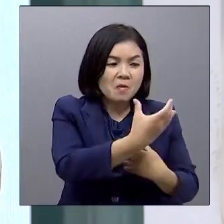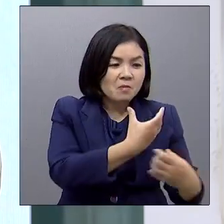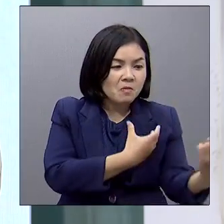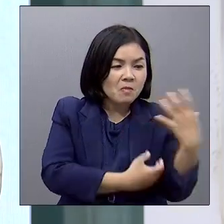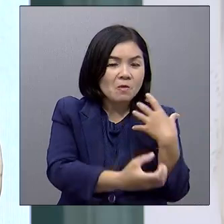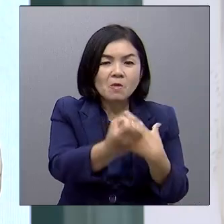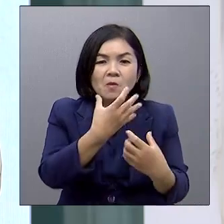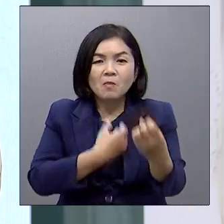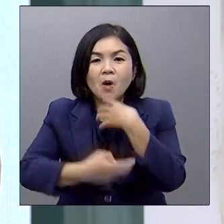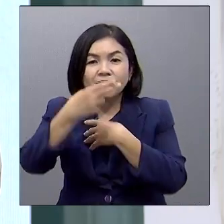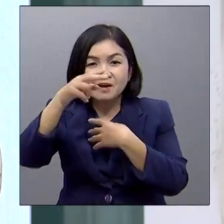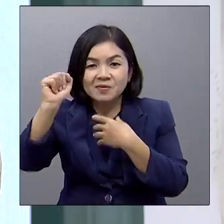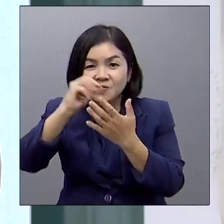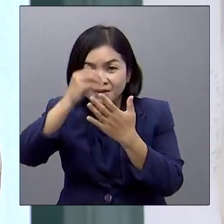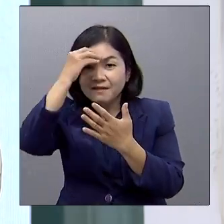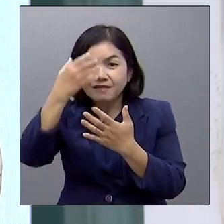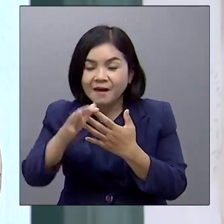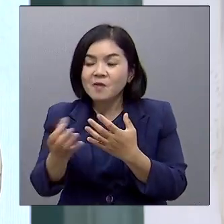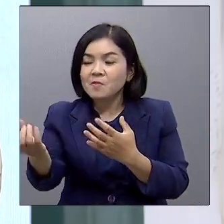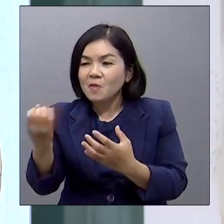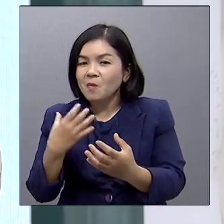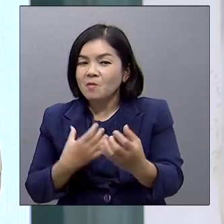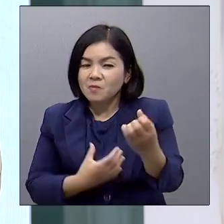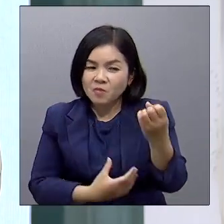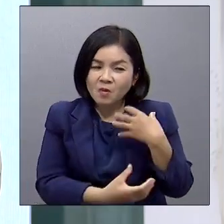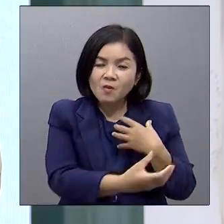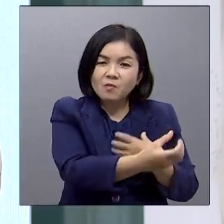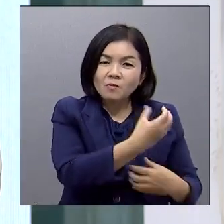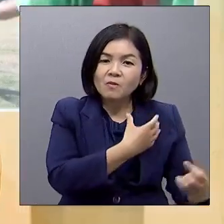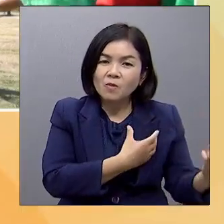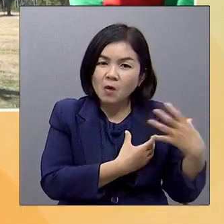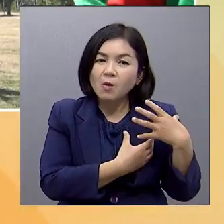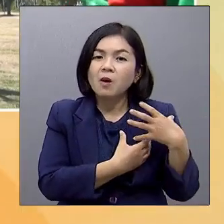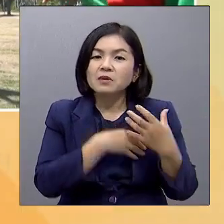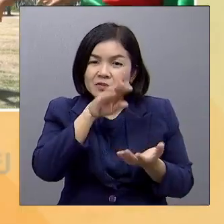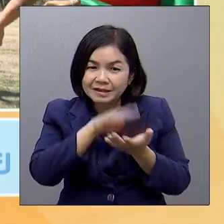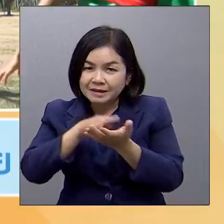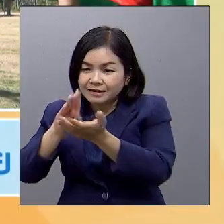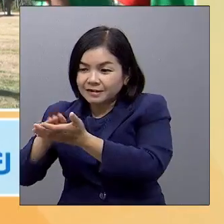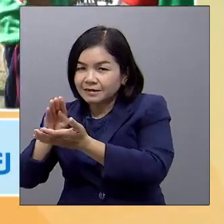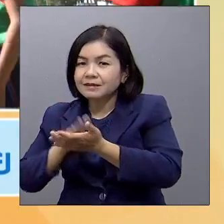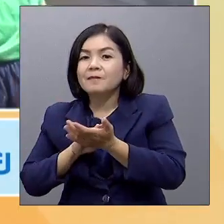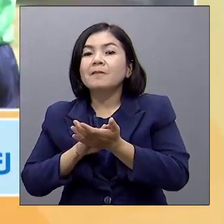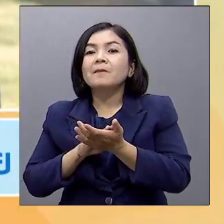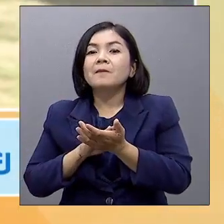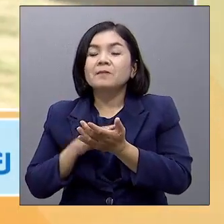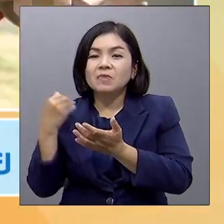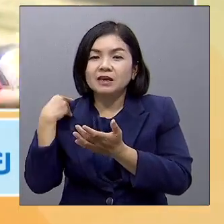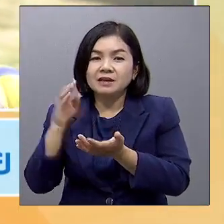ใช้หลกสูรเนี้ยก็ได้อย่างน้อยแล้วก็ได้เป็ดรัฟที่ 2